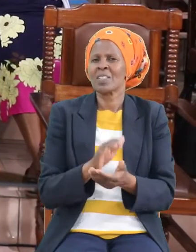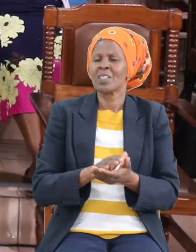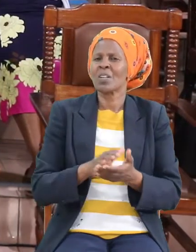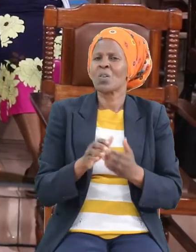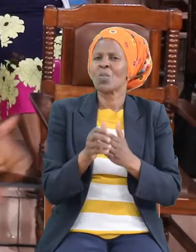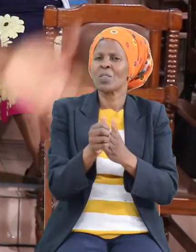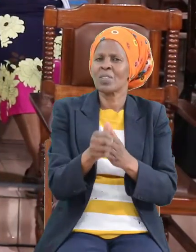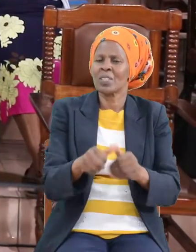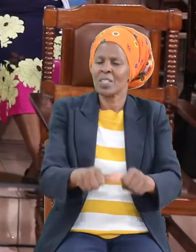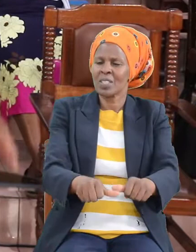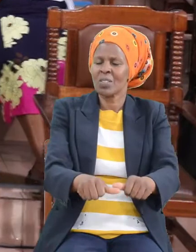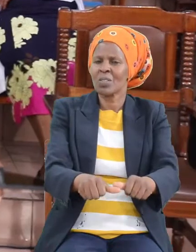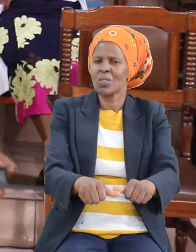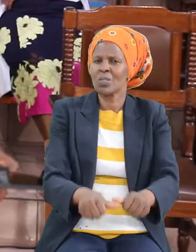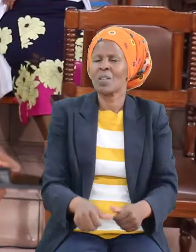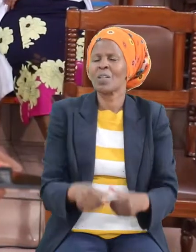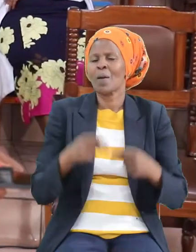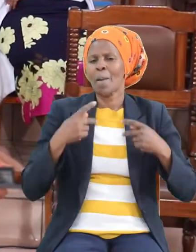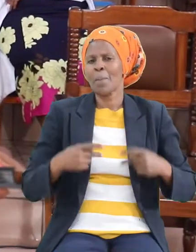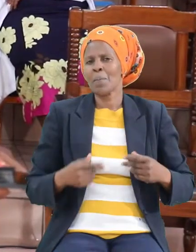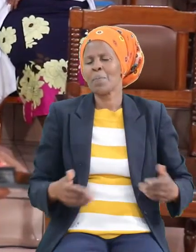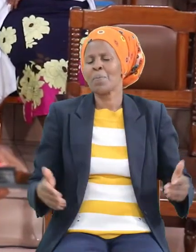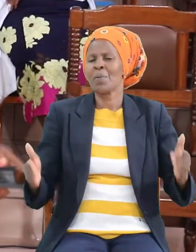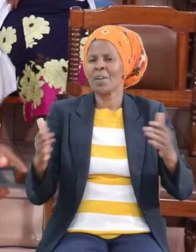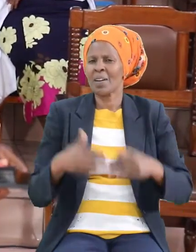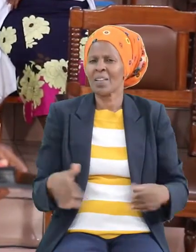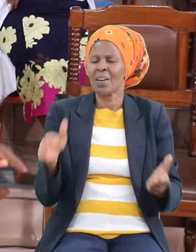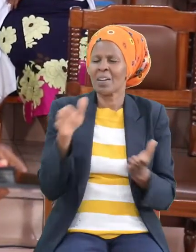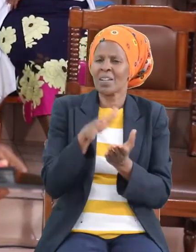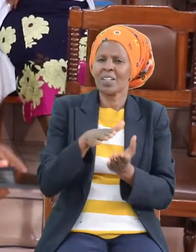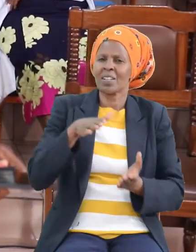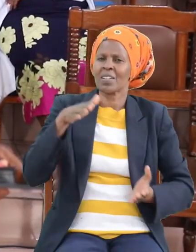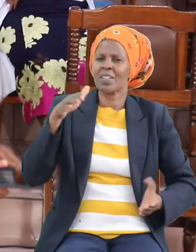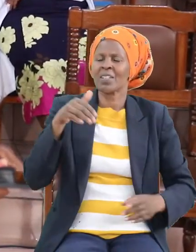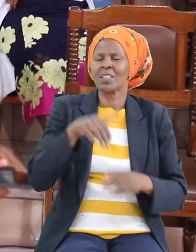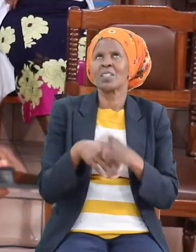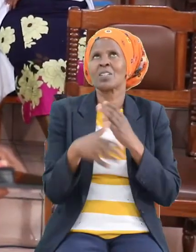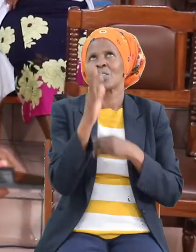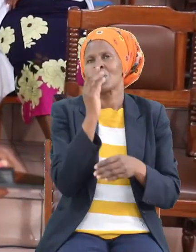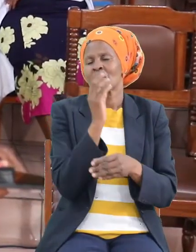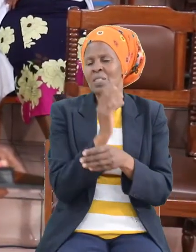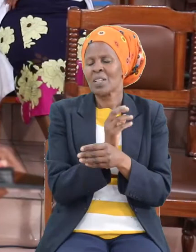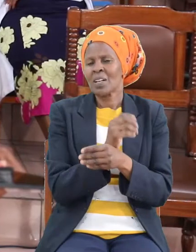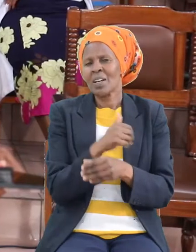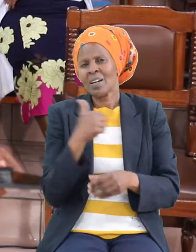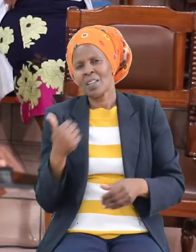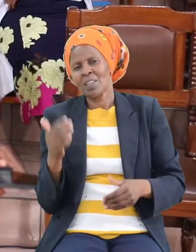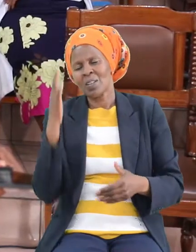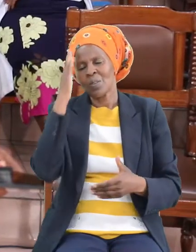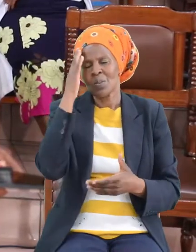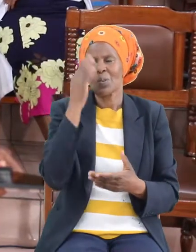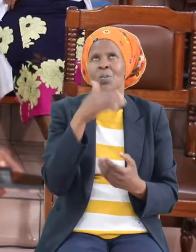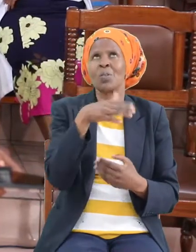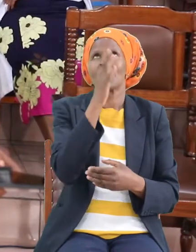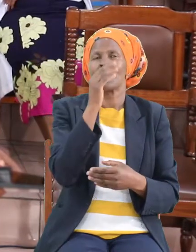kuendelea, na tunaona watu wakizidi kutililika katika nyumba yake Bwana, na wengine kuja kumjua yeye kama Bwana